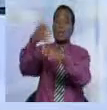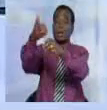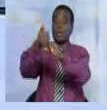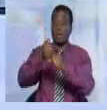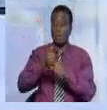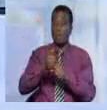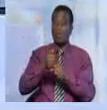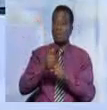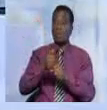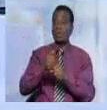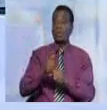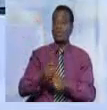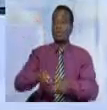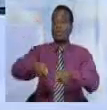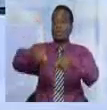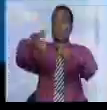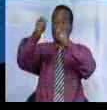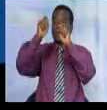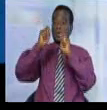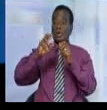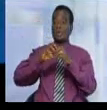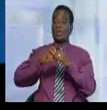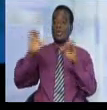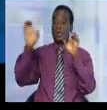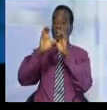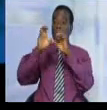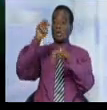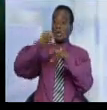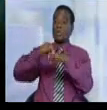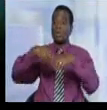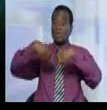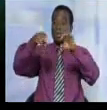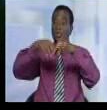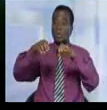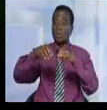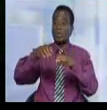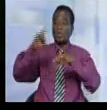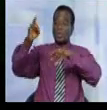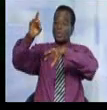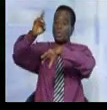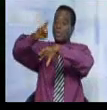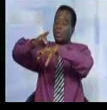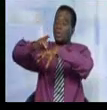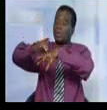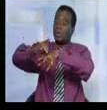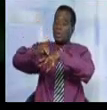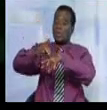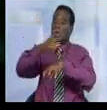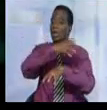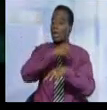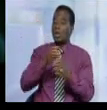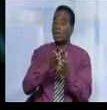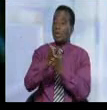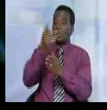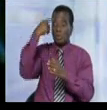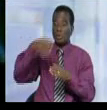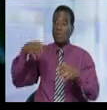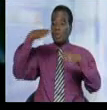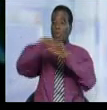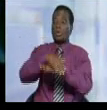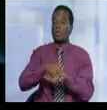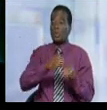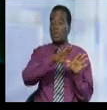le feu vert du système international de certification pour le commerce du diamant, le processus de Kimberley, pour que l'ONU lève